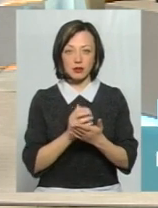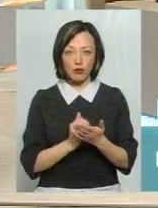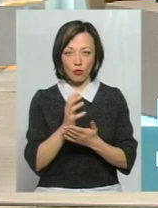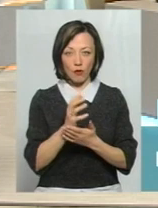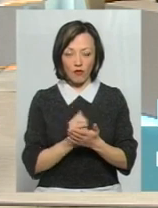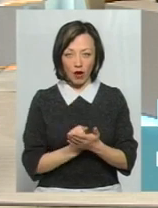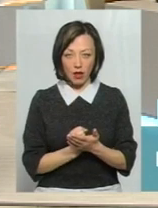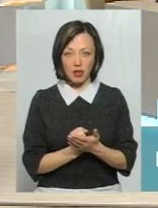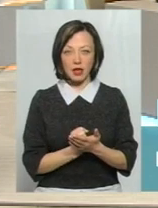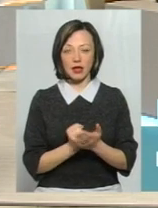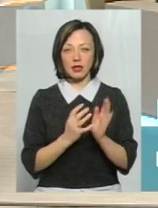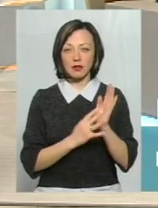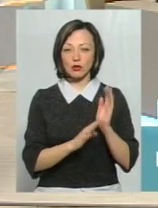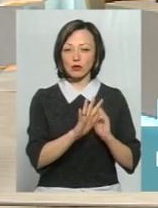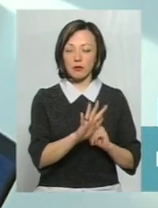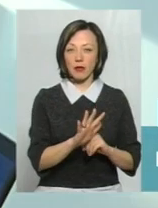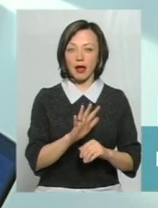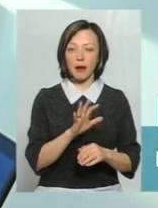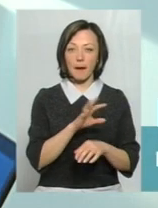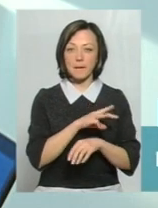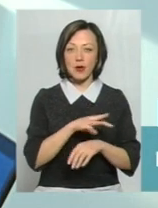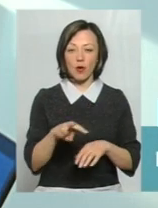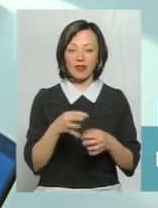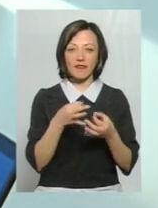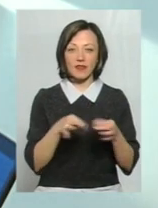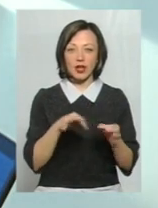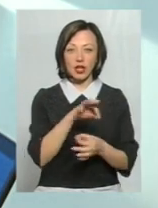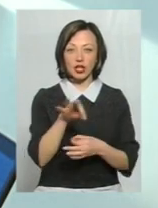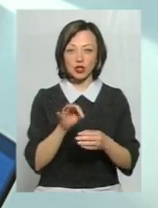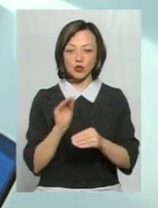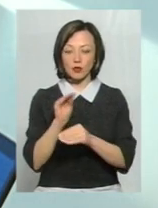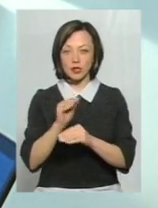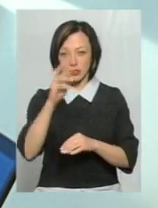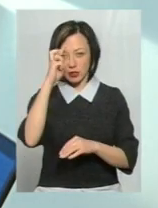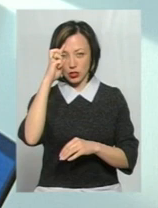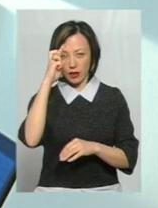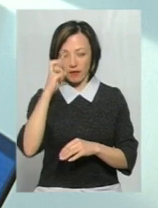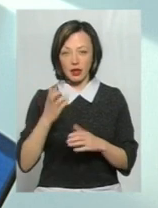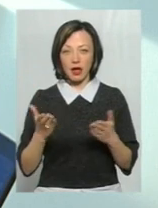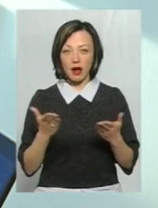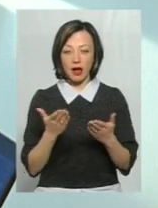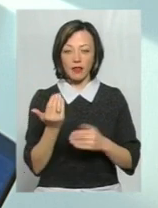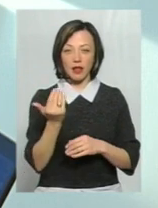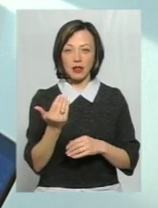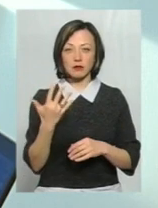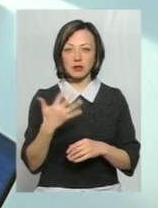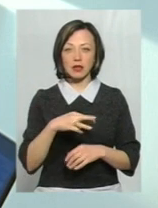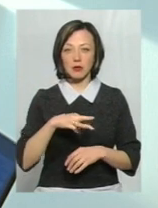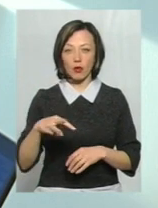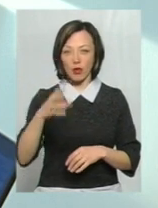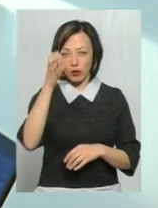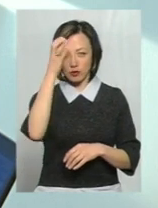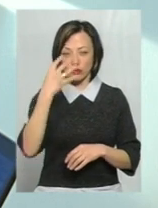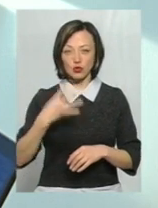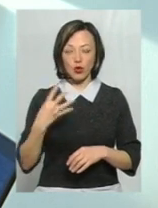розділити, 95 мільйонів вільних лишків, субвенція, державна субвенція, яка там належить 50 мільйонів на освіту,